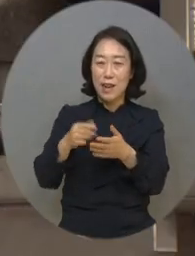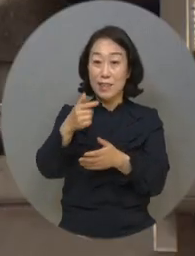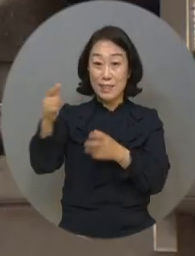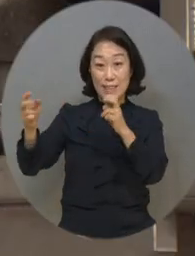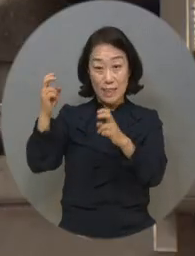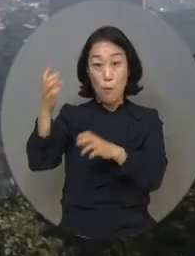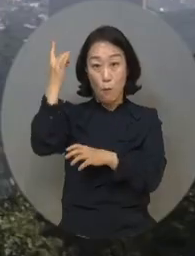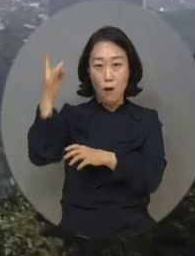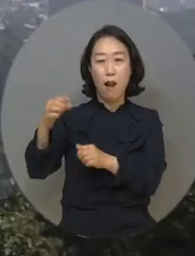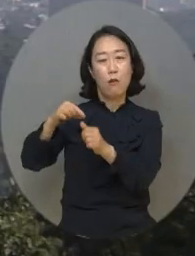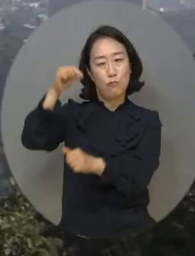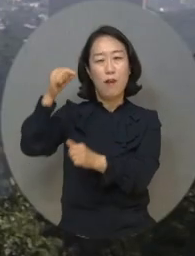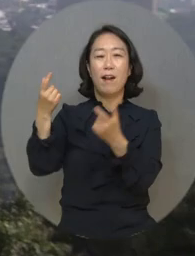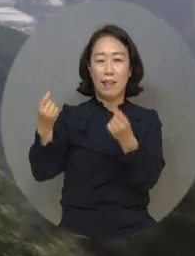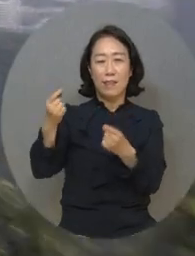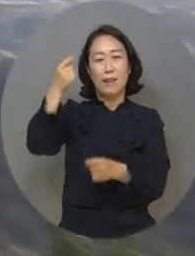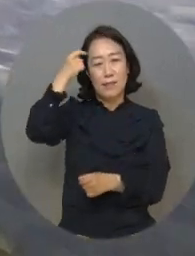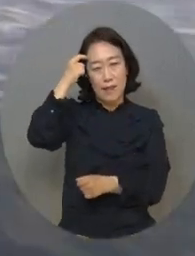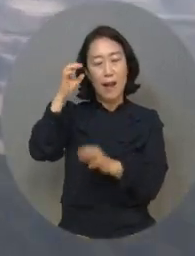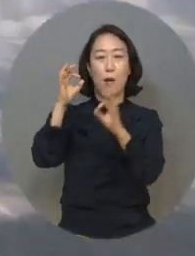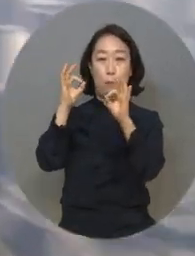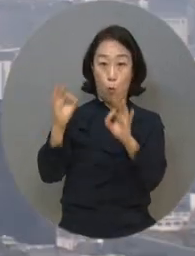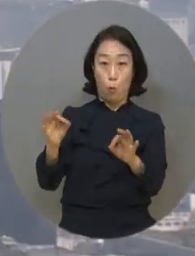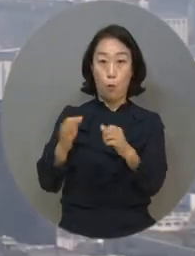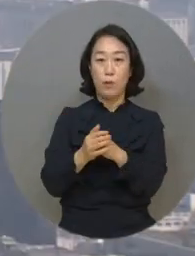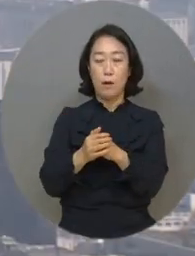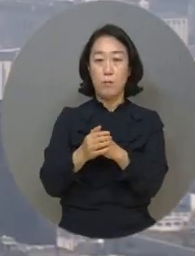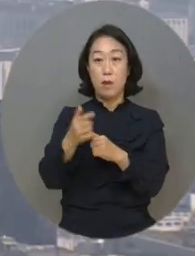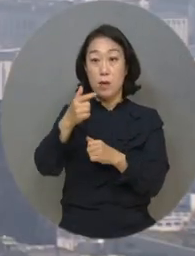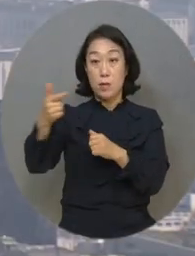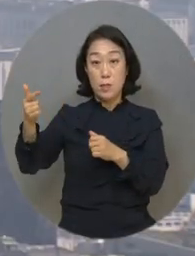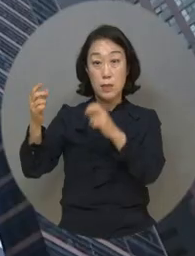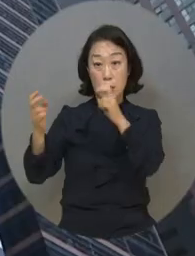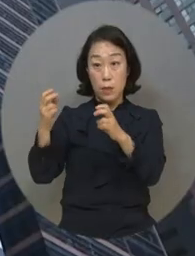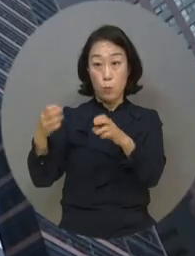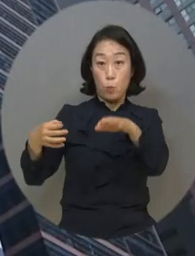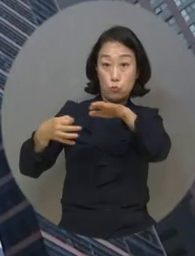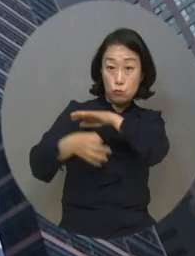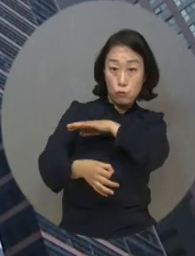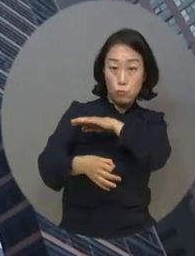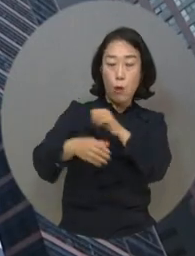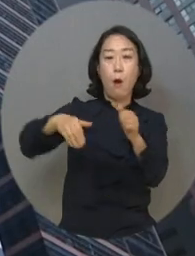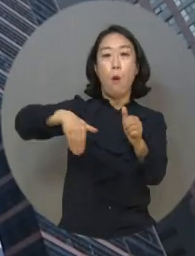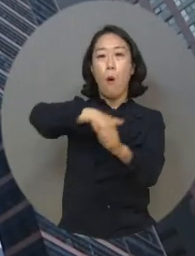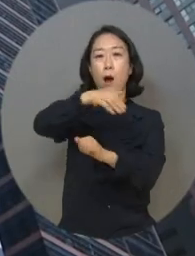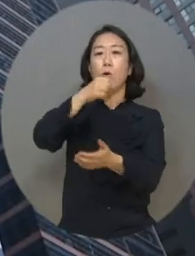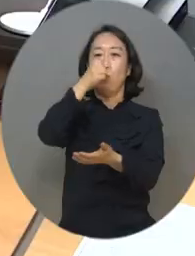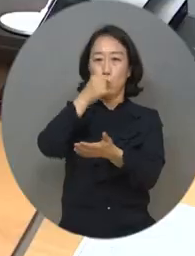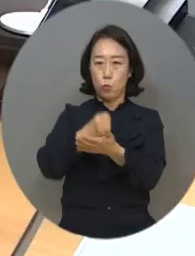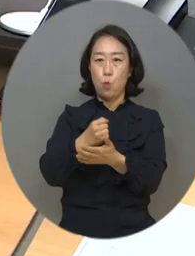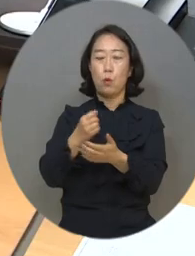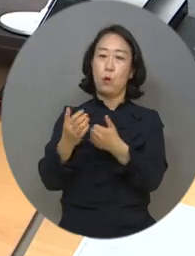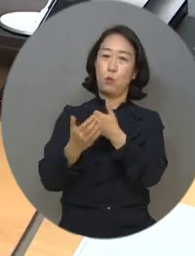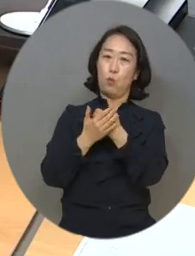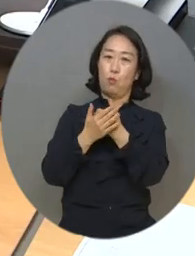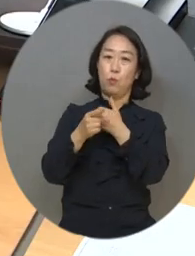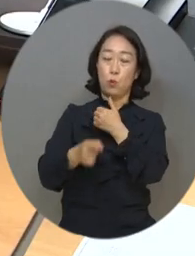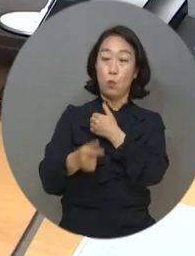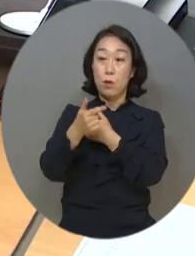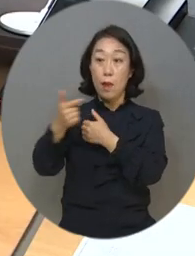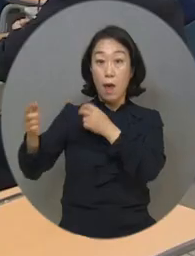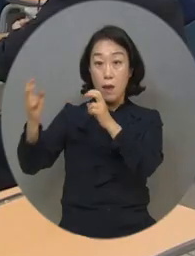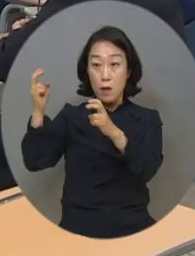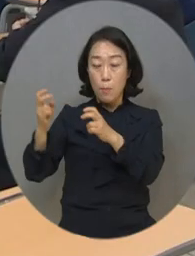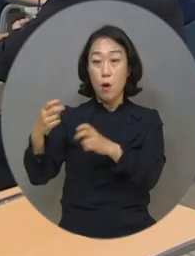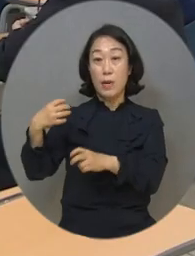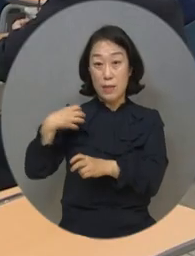제도입니다. 대기업이 참여하기 때문에 장애인 근로자 입장에서는 근로 여건이 좋고 대기업 집단은 장애인 고용